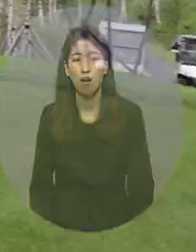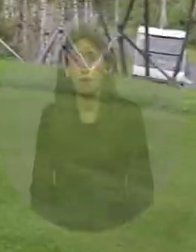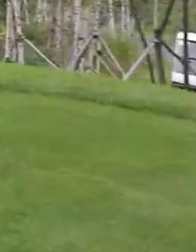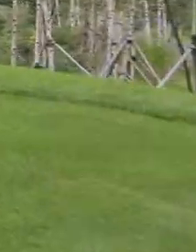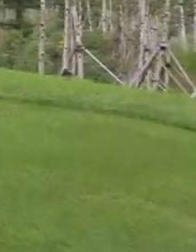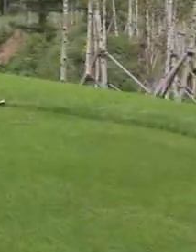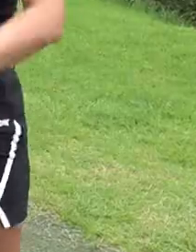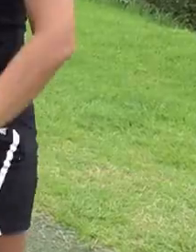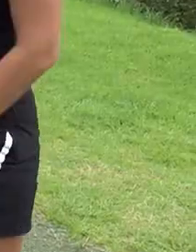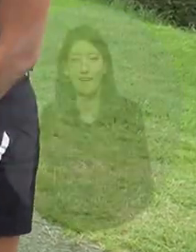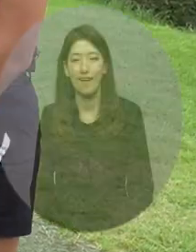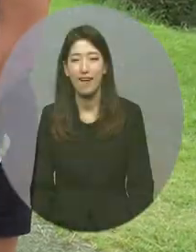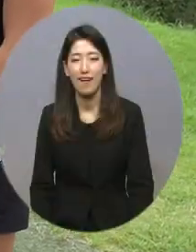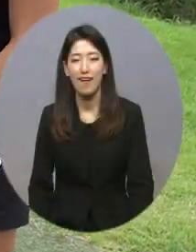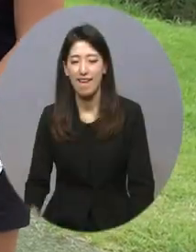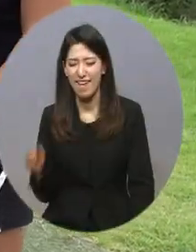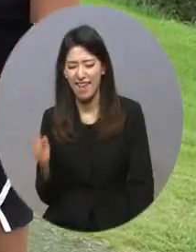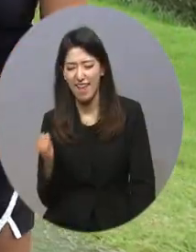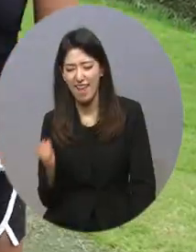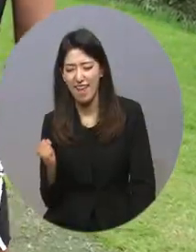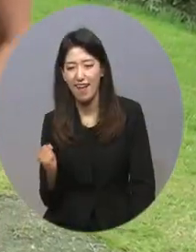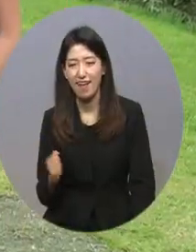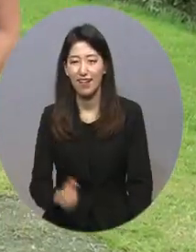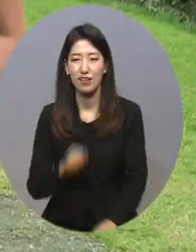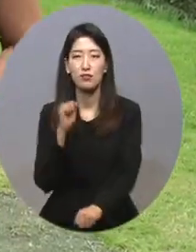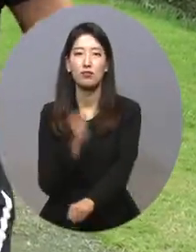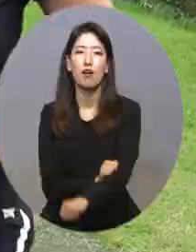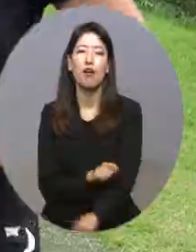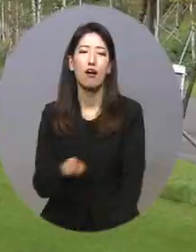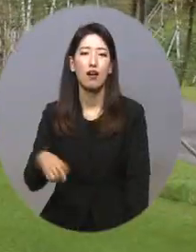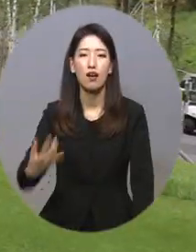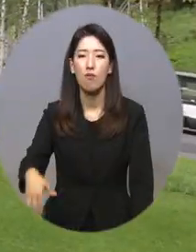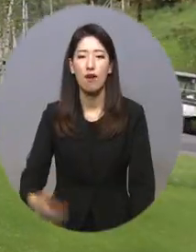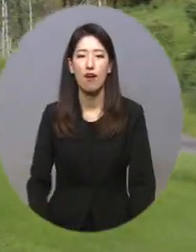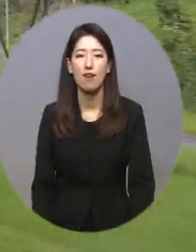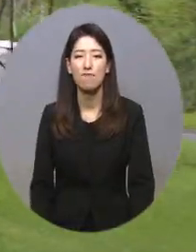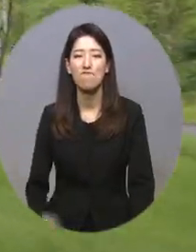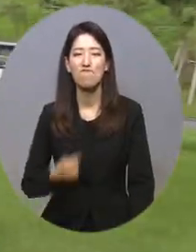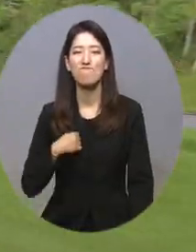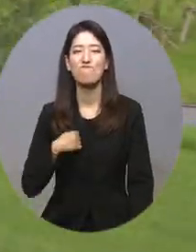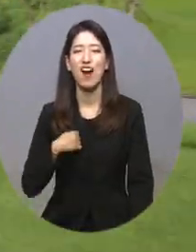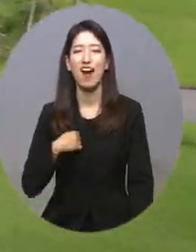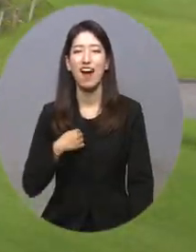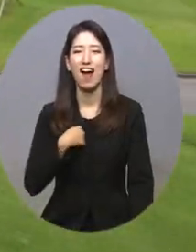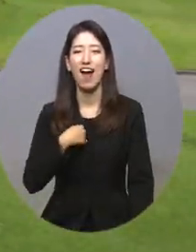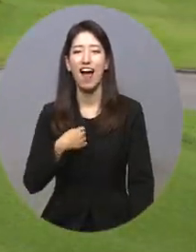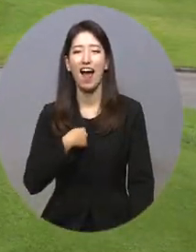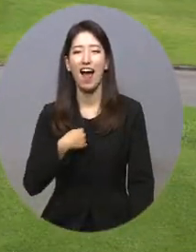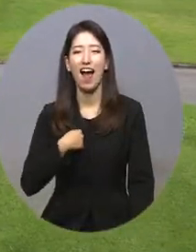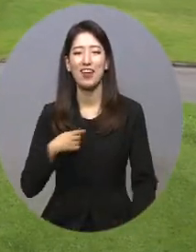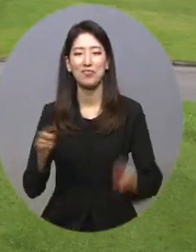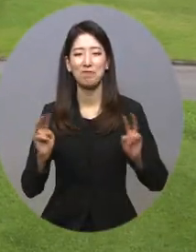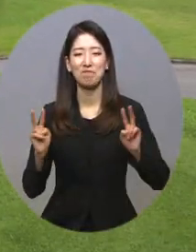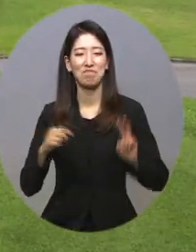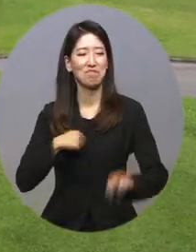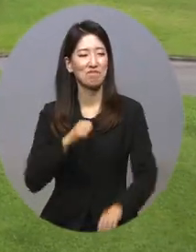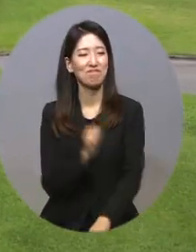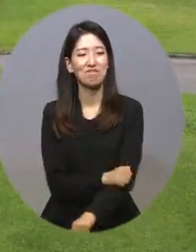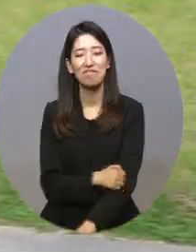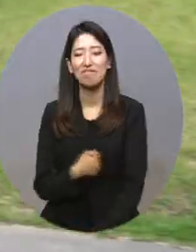어? 와, 진짜 잘 쳤어! 와, 정말. 진짜. 와, 아, 이런 상황에서 저렇게 치기 있어?